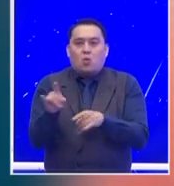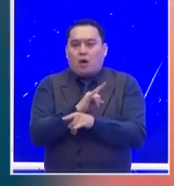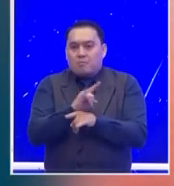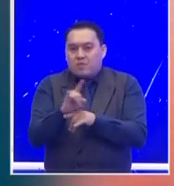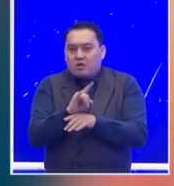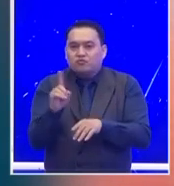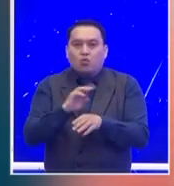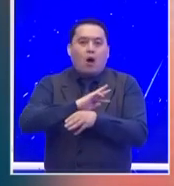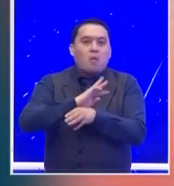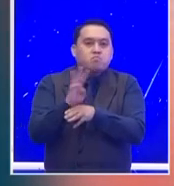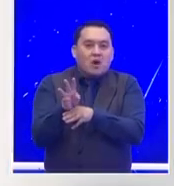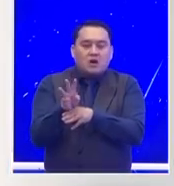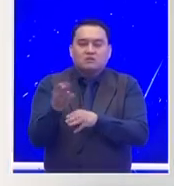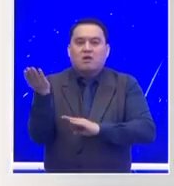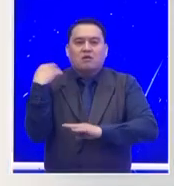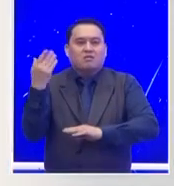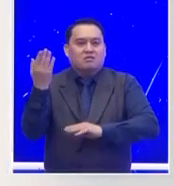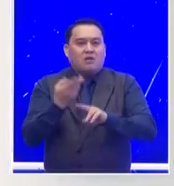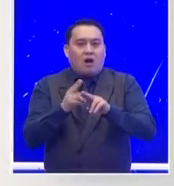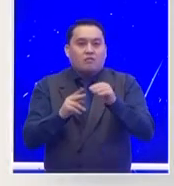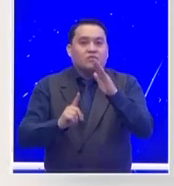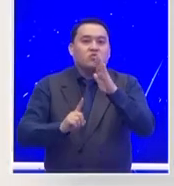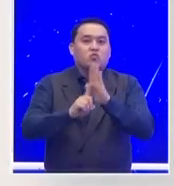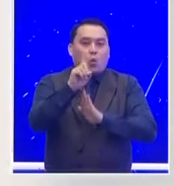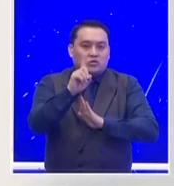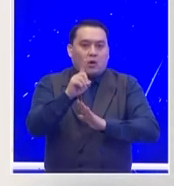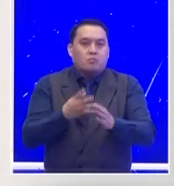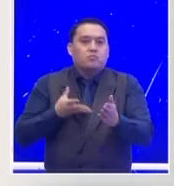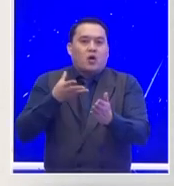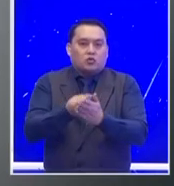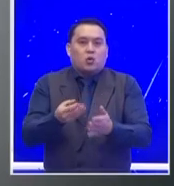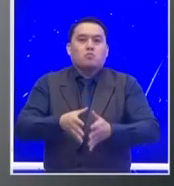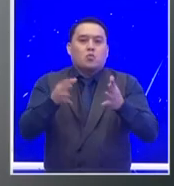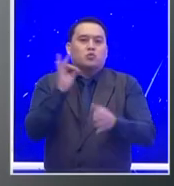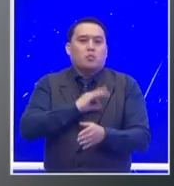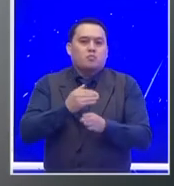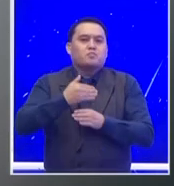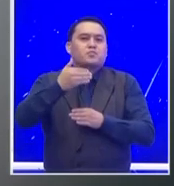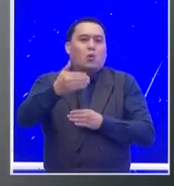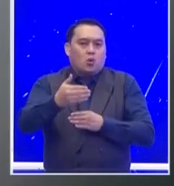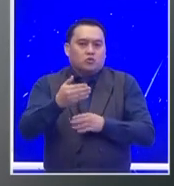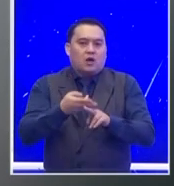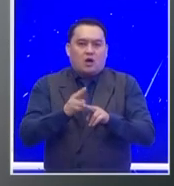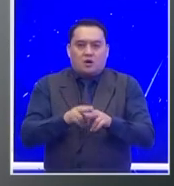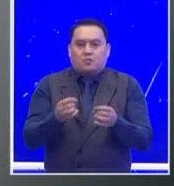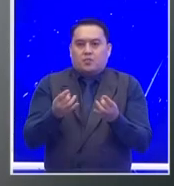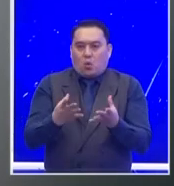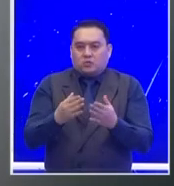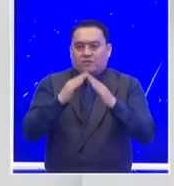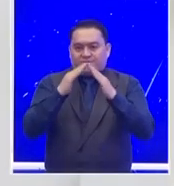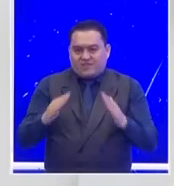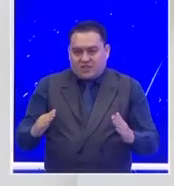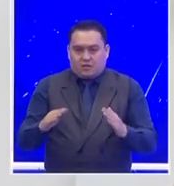которая обеспечивает доходы более ранних инвесторов за счет средств, полученных от более поздних инвесторов. Говоря проще, это